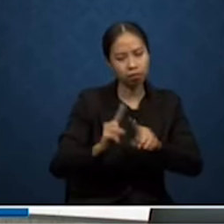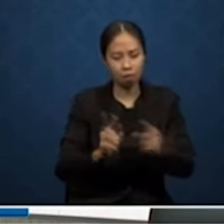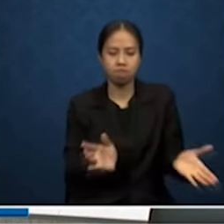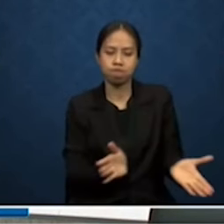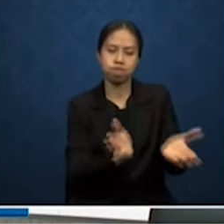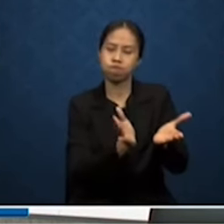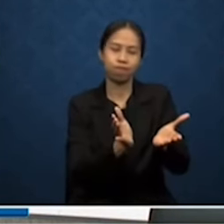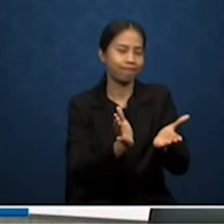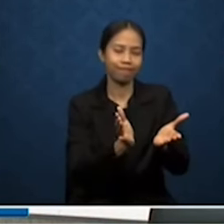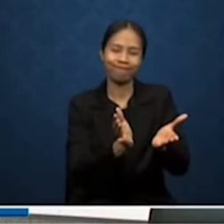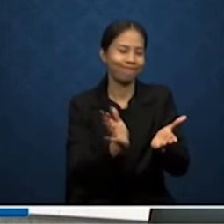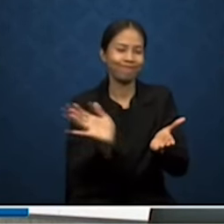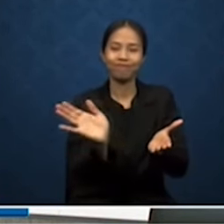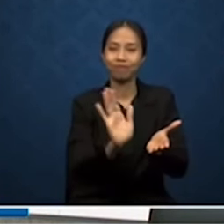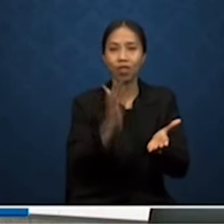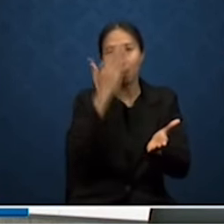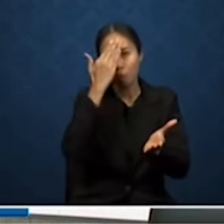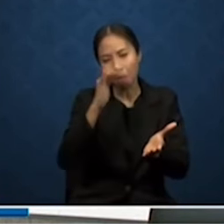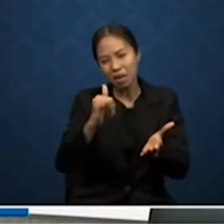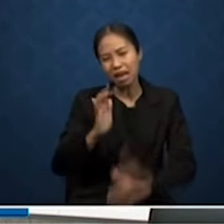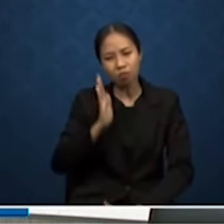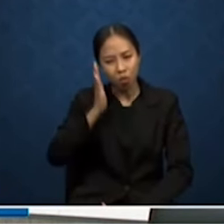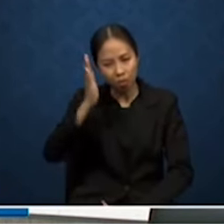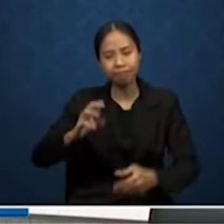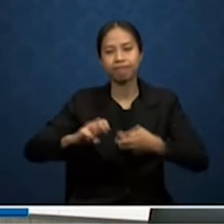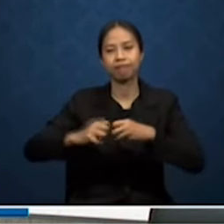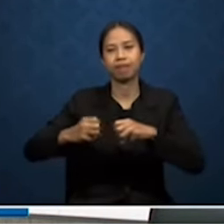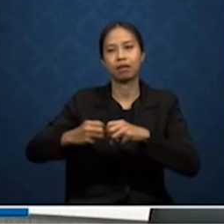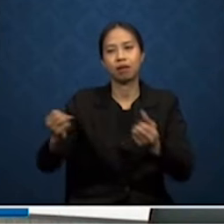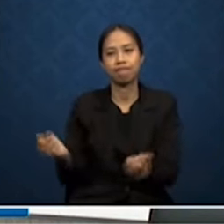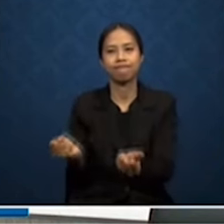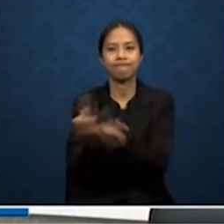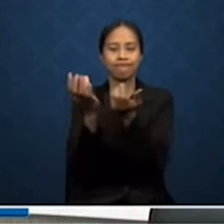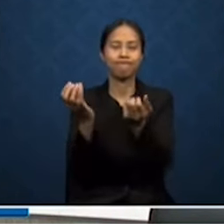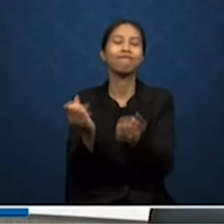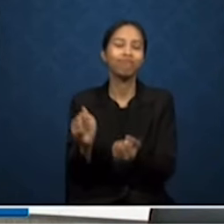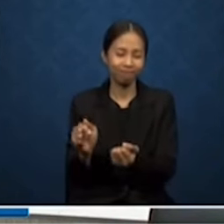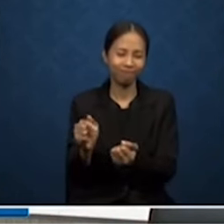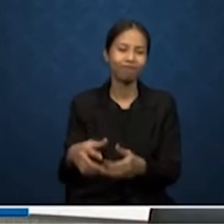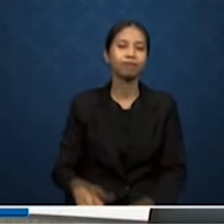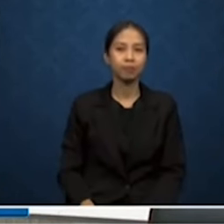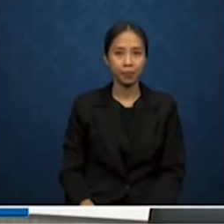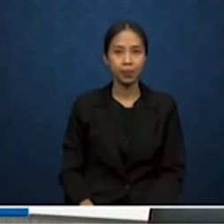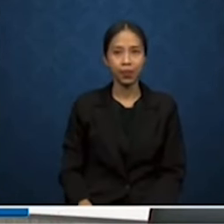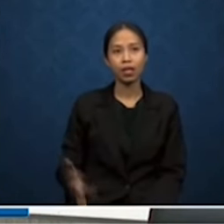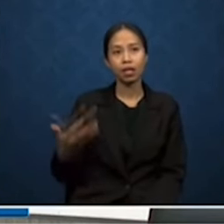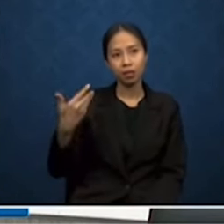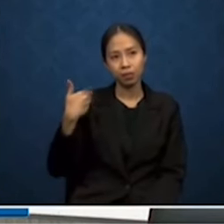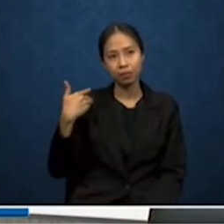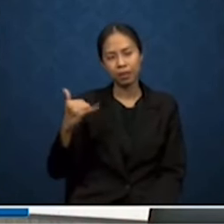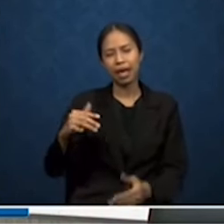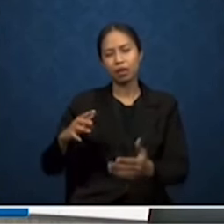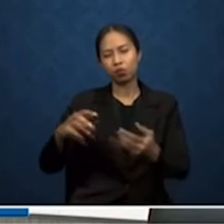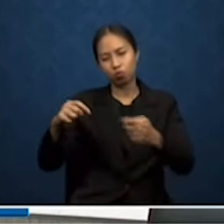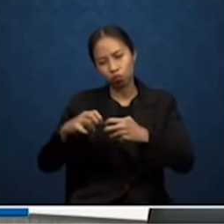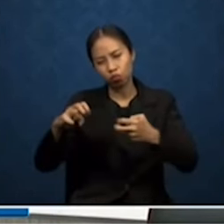ทำให้เกิดความเปราะบางและนำไปสู่ความเสี่ยงภัยที่ยิ่งยวดแล้วก็อาจจะทำนำมาสู่โศกนาฏกร